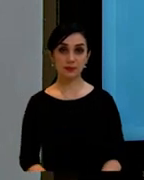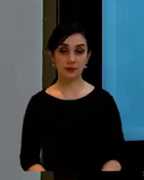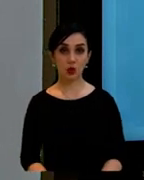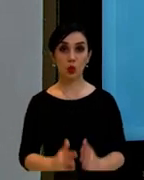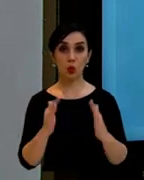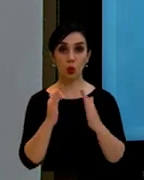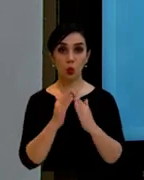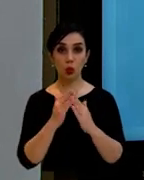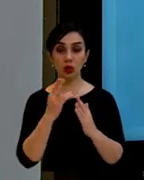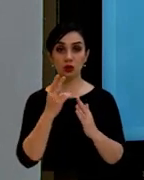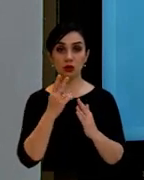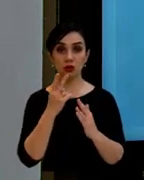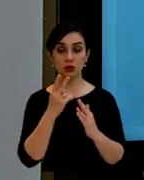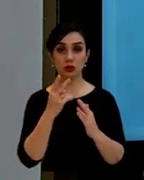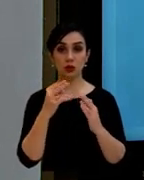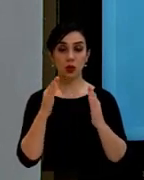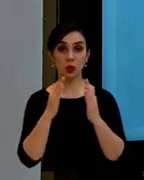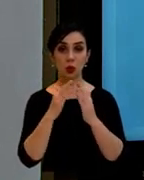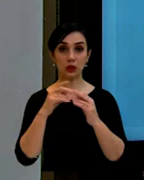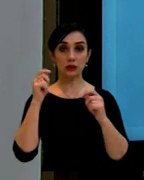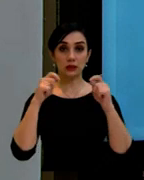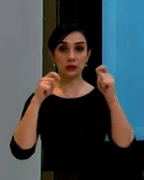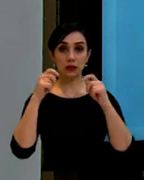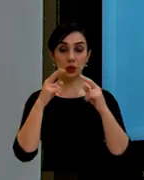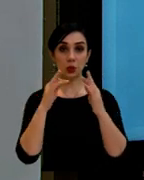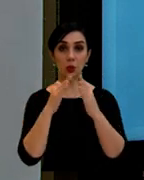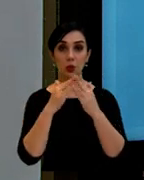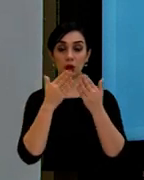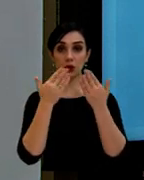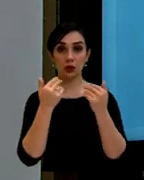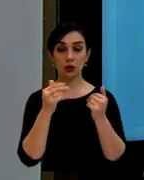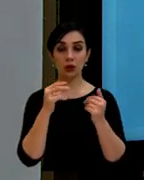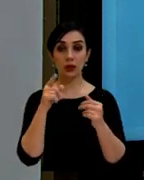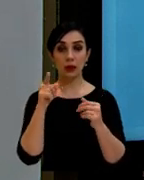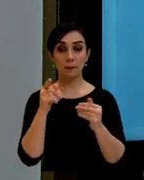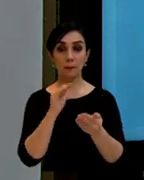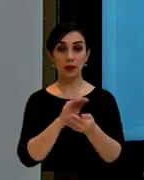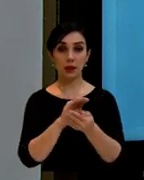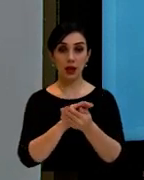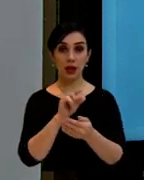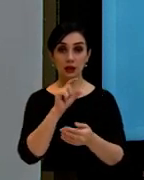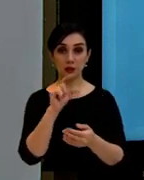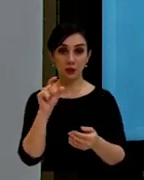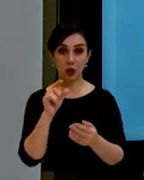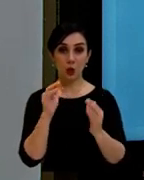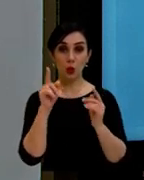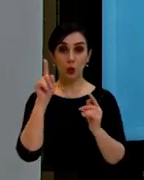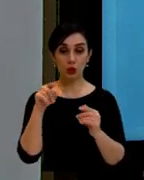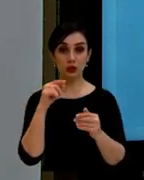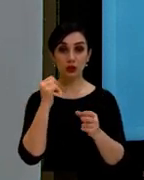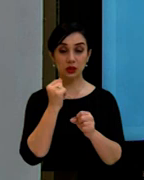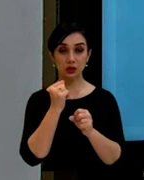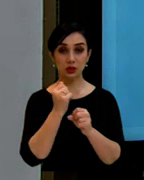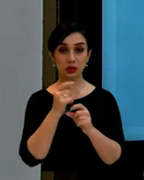Uyida cheksa uni yo'q, tom boshida qo'sh tandir. Bu tanish maqol. U yerda